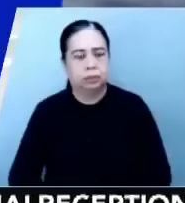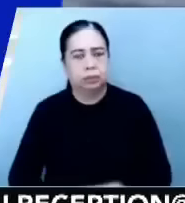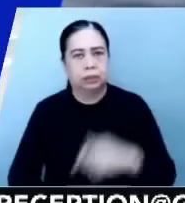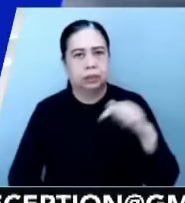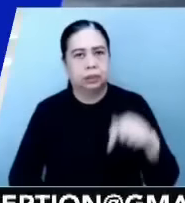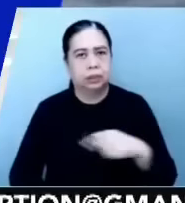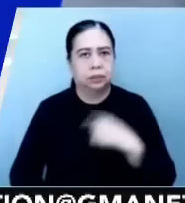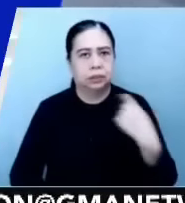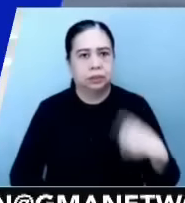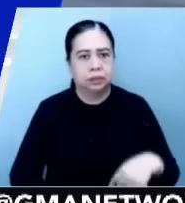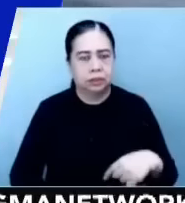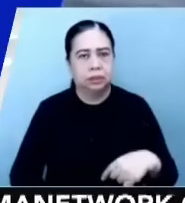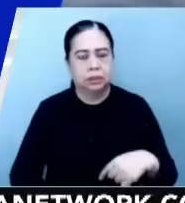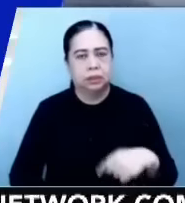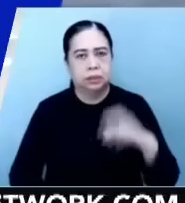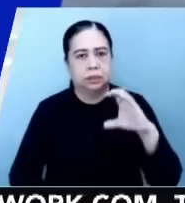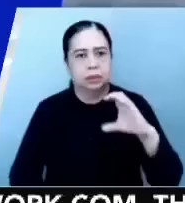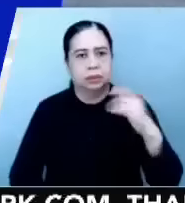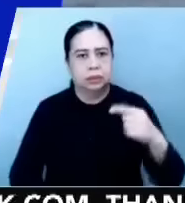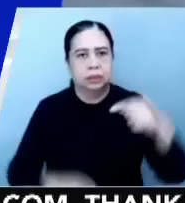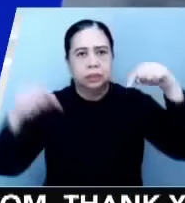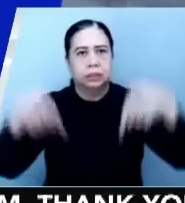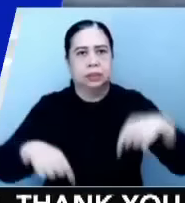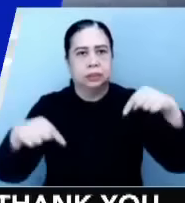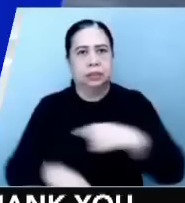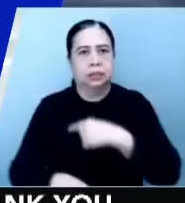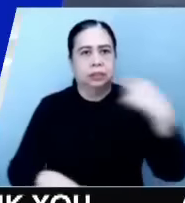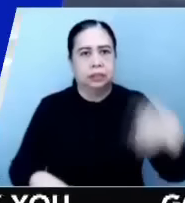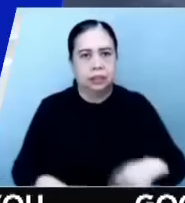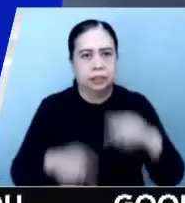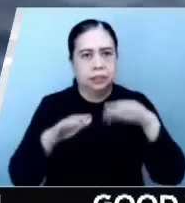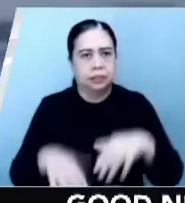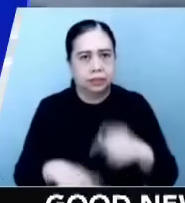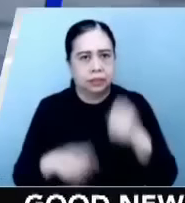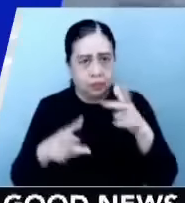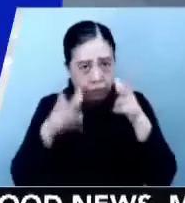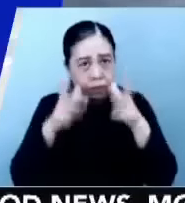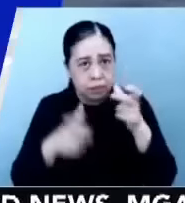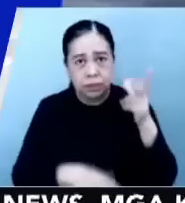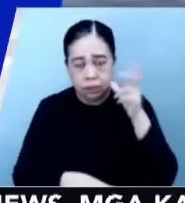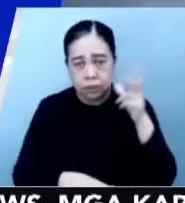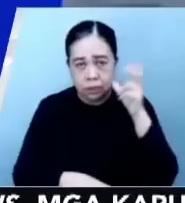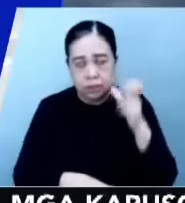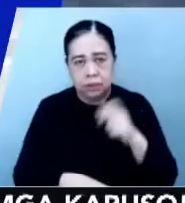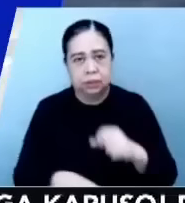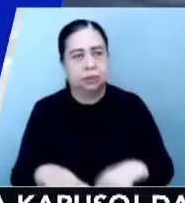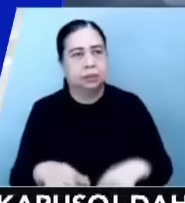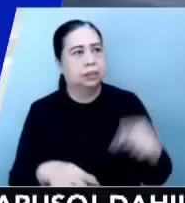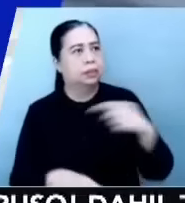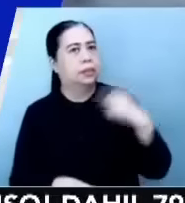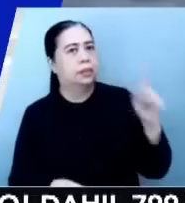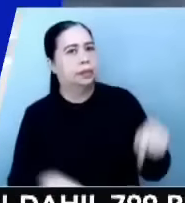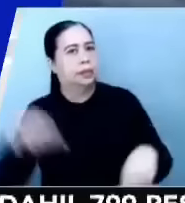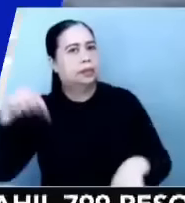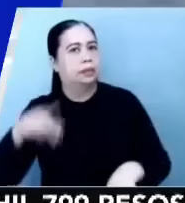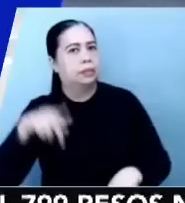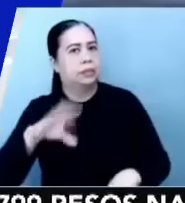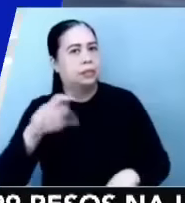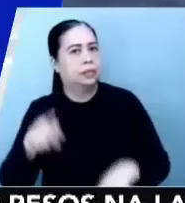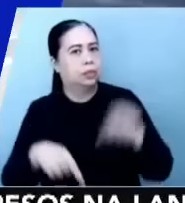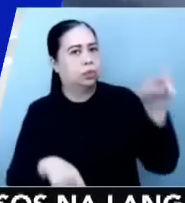This is China Sea. Kneel here immediately. Kneel here. China Coast Guard, this is Philippine Coast Guard. You are within